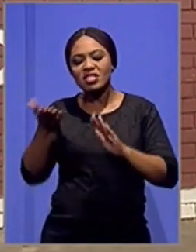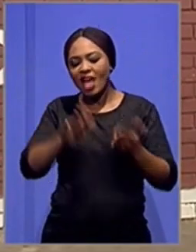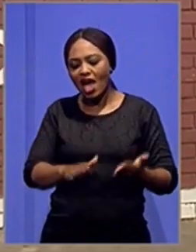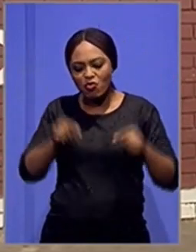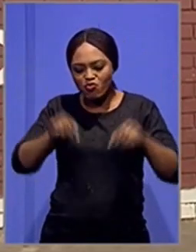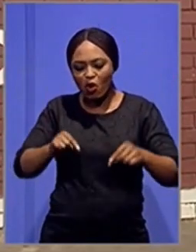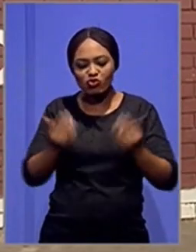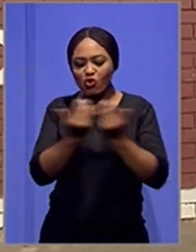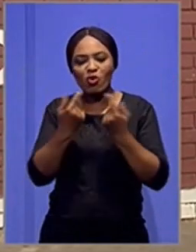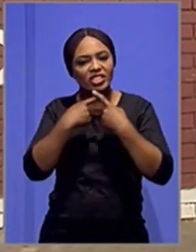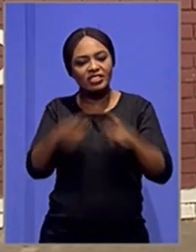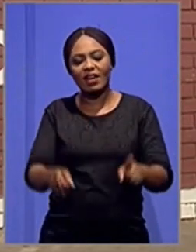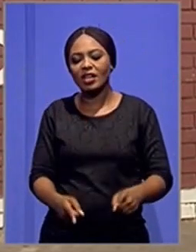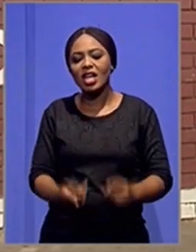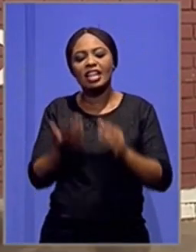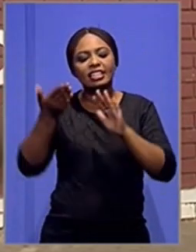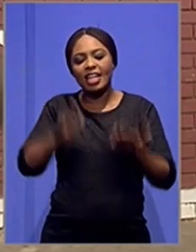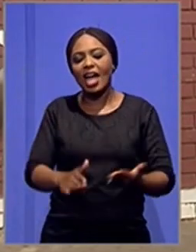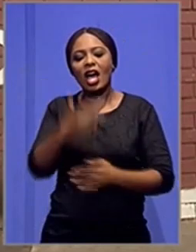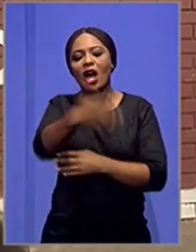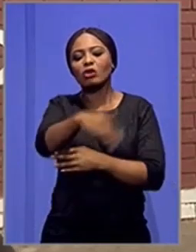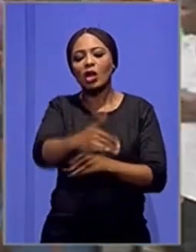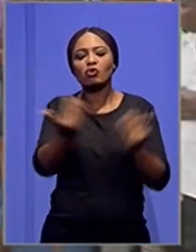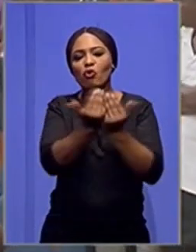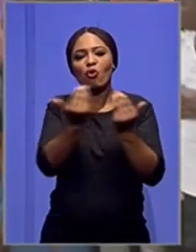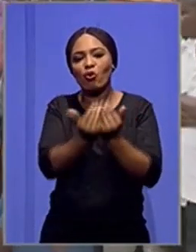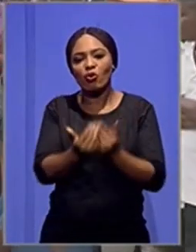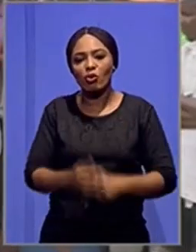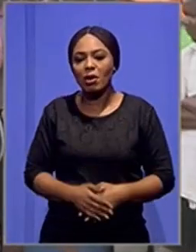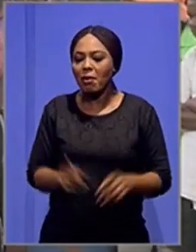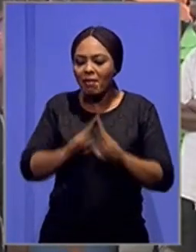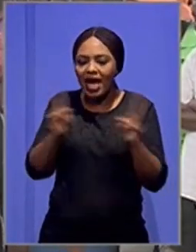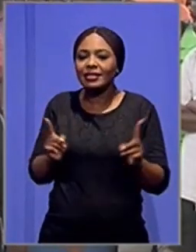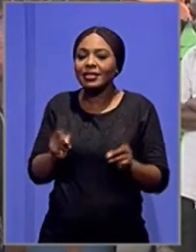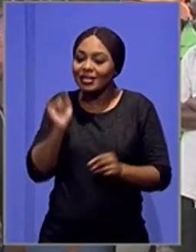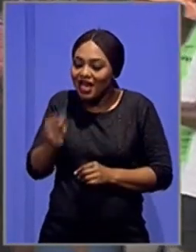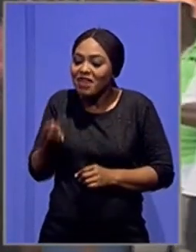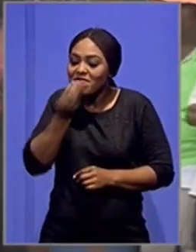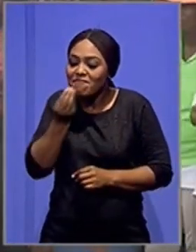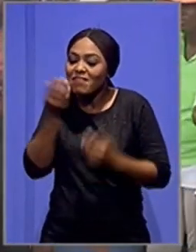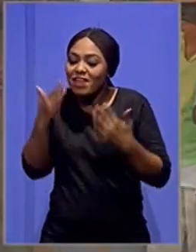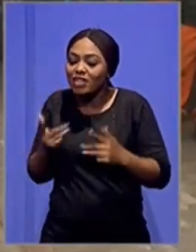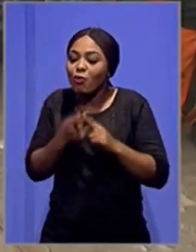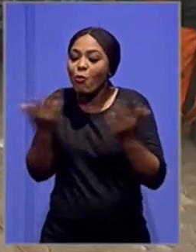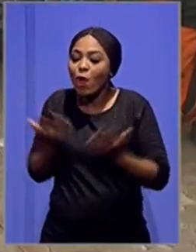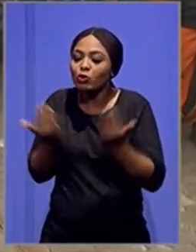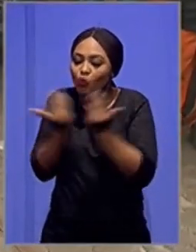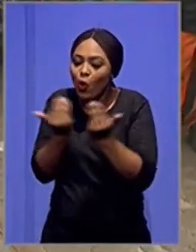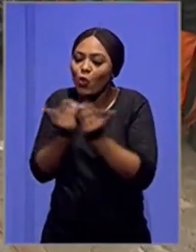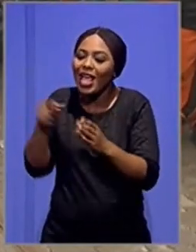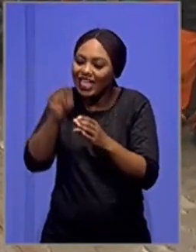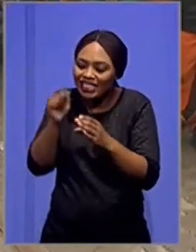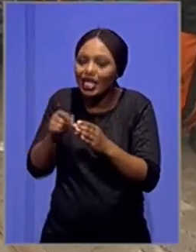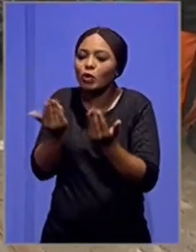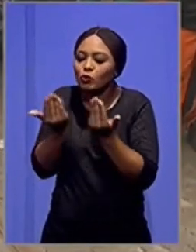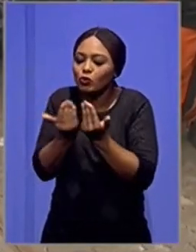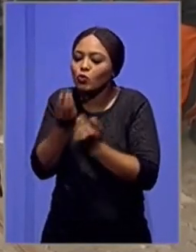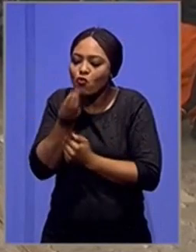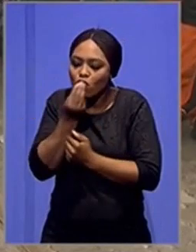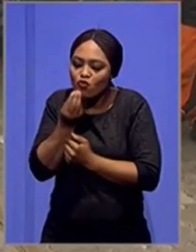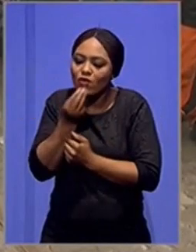swetse kwa ntle ga sekolo mme ba bolailwe ke dijo tse di tswang mo sekolong mapodisi a butse dikgetsi di le pedi tsa dipatlisiso tsa se